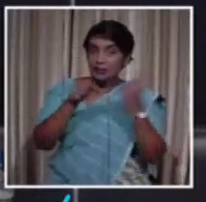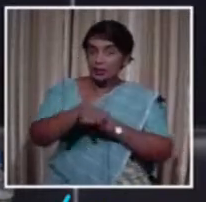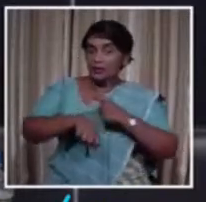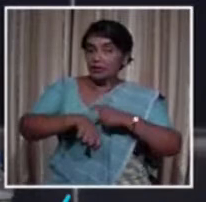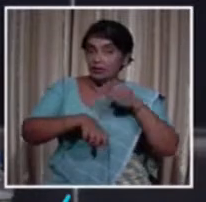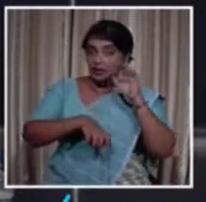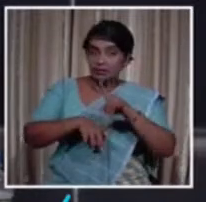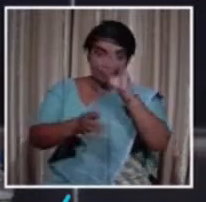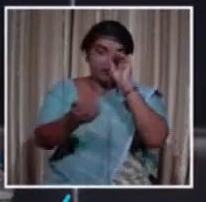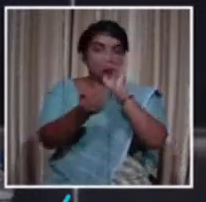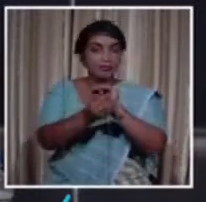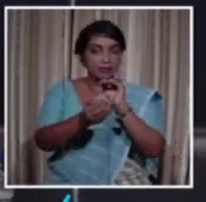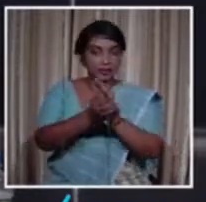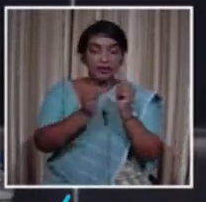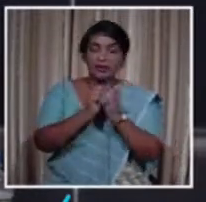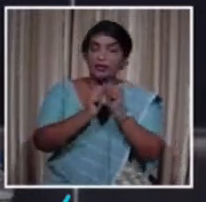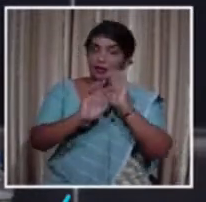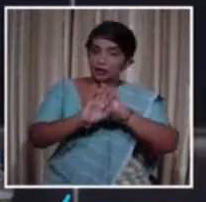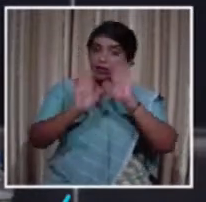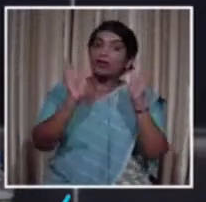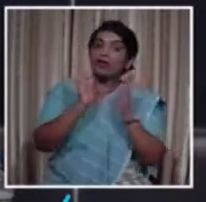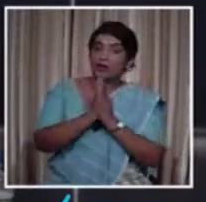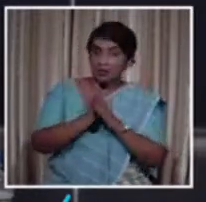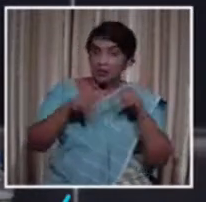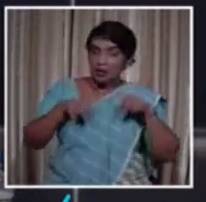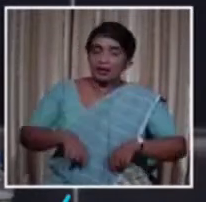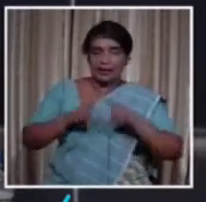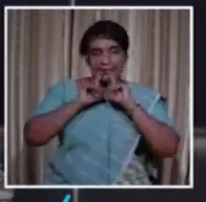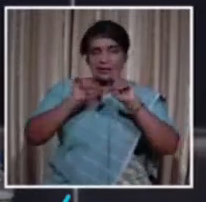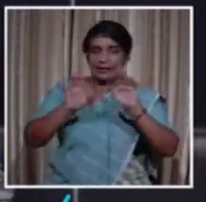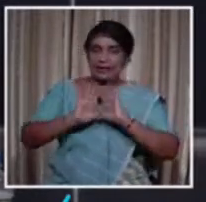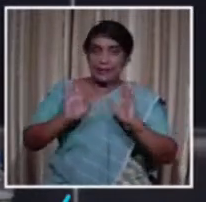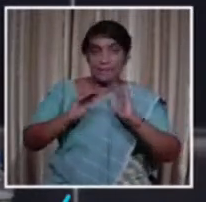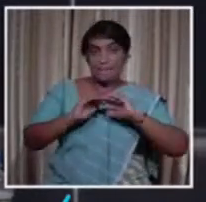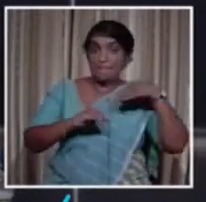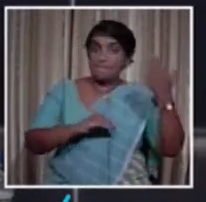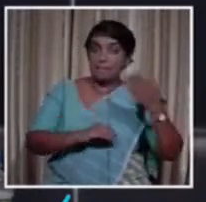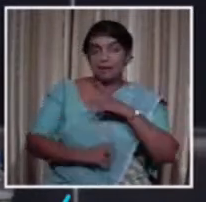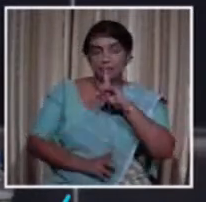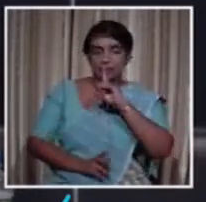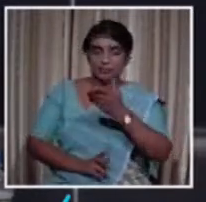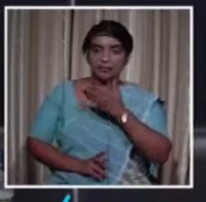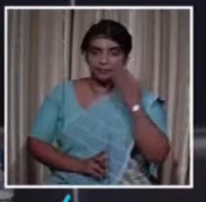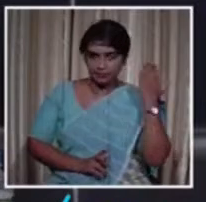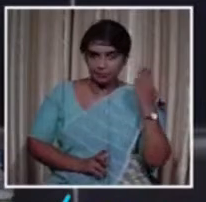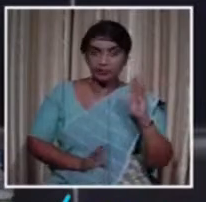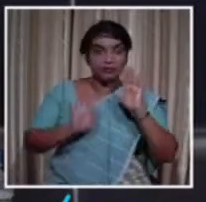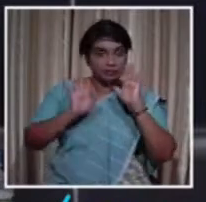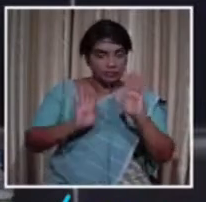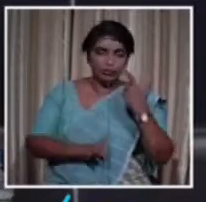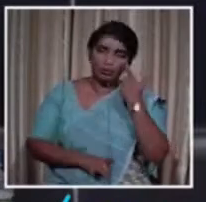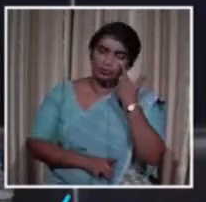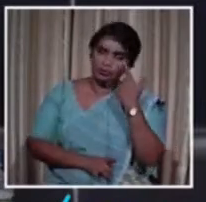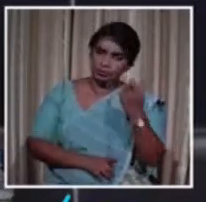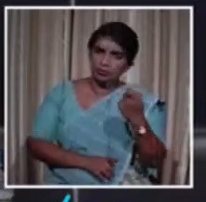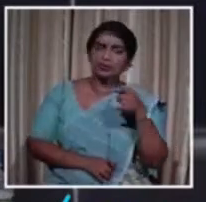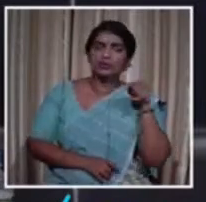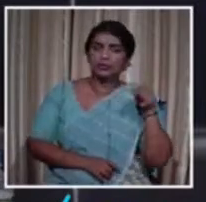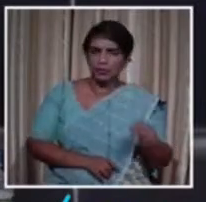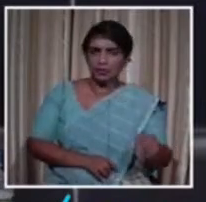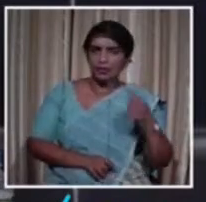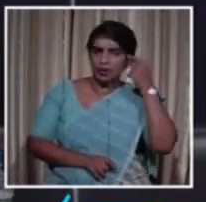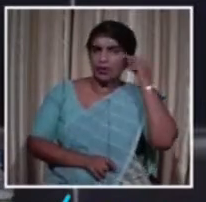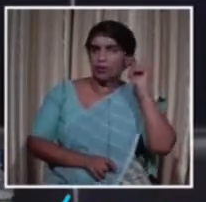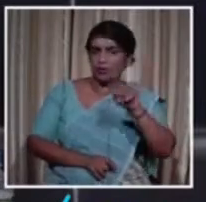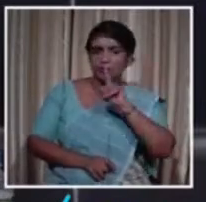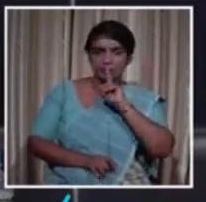ඒගොල්ලෝ ආරක්ෂා කරන්න ගියේ ඒව ගැන මම මෙතන කතා කරන්නේ පස්සේ ඇවිල්ලා කතා කරන්න පුළුවන් ඒත් මං කනගාටු වෙනවා මේ මේ මේ කතාව ගැන